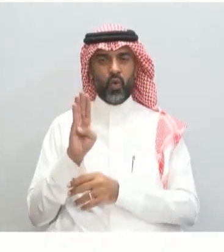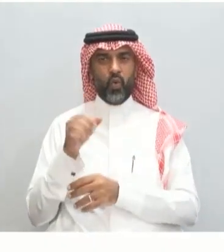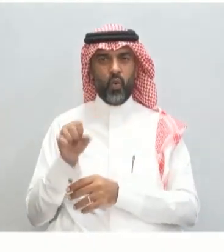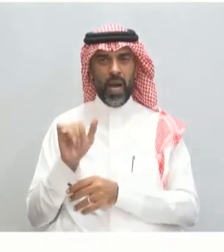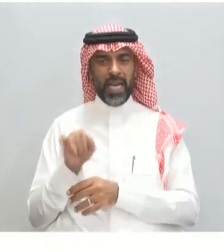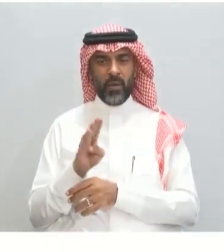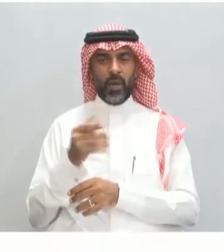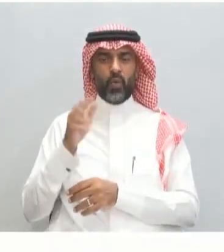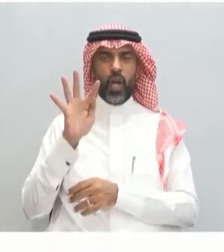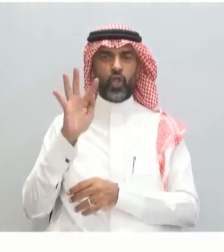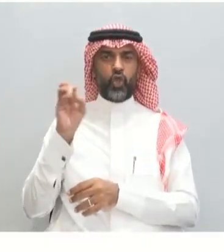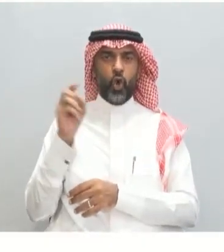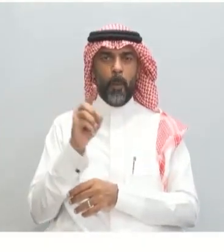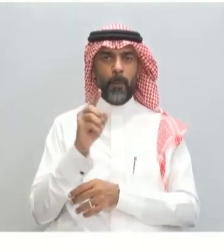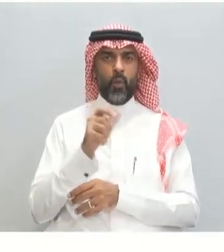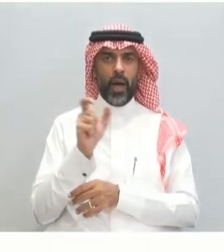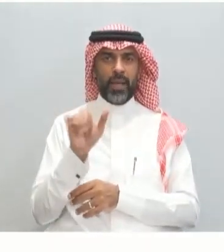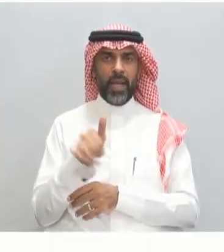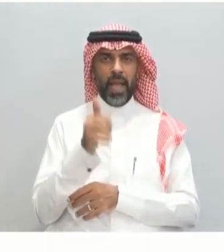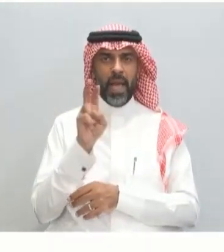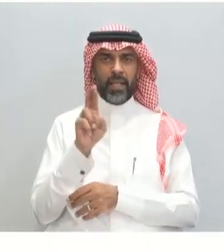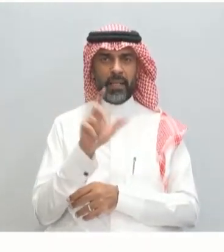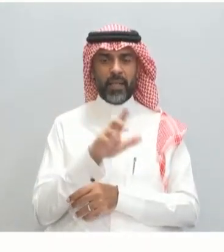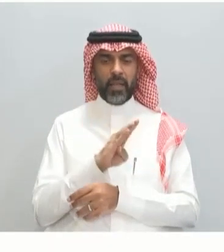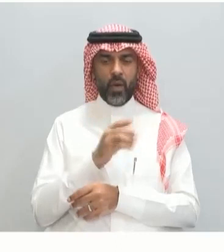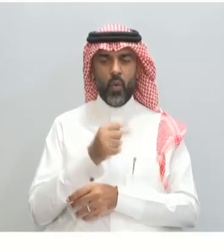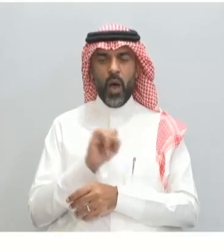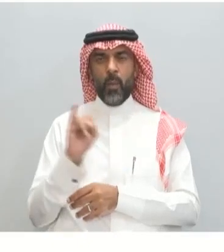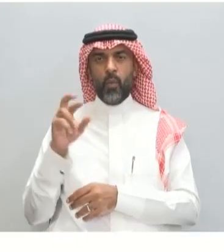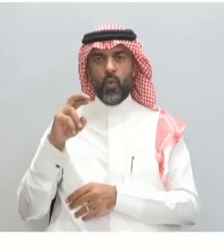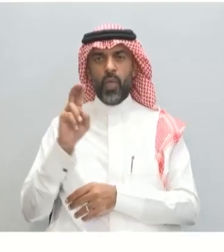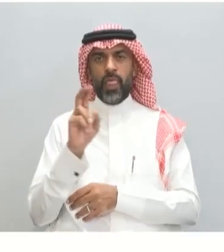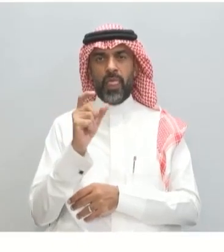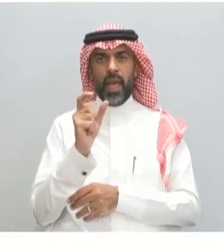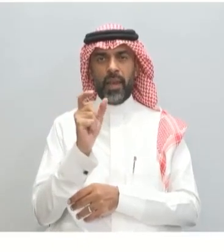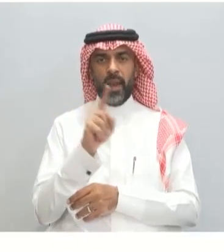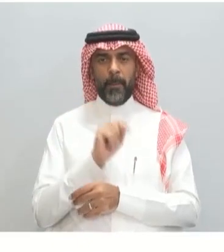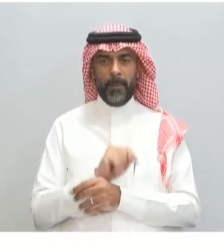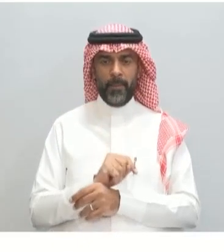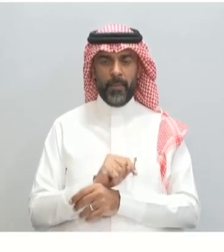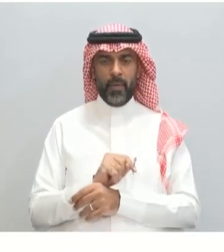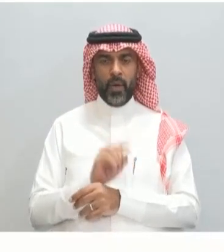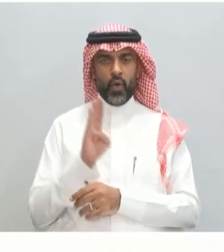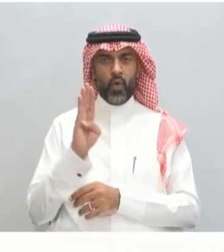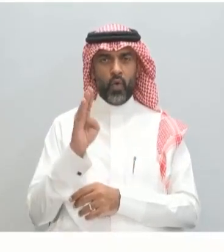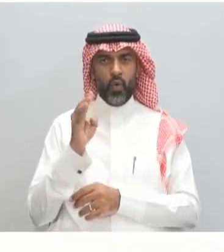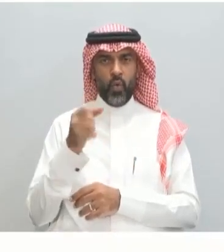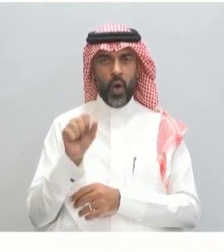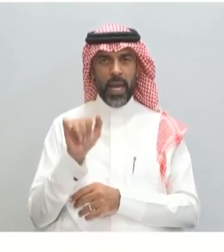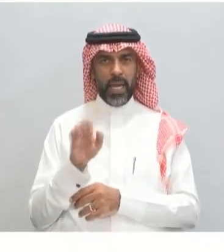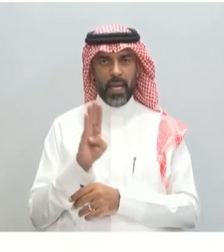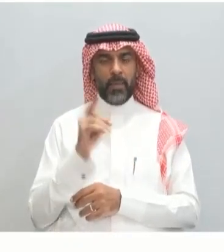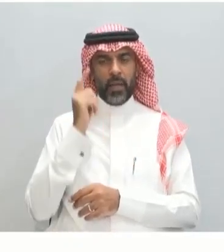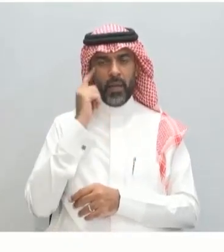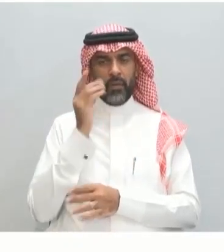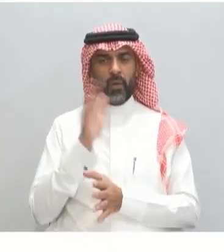والشهب والنيازك والمذنبات الكويكبات تعرفنا عليها ابنائي وبنات الطلاب